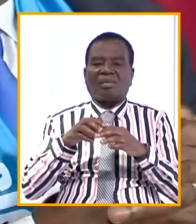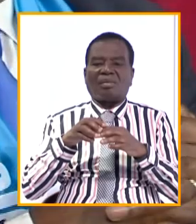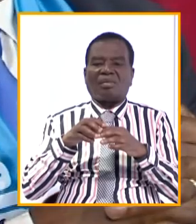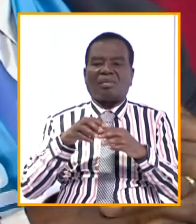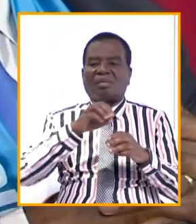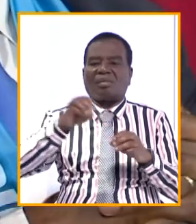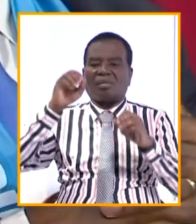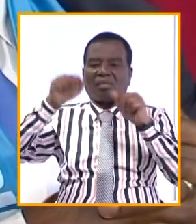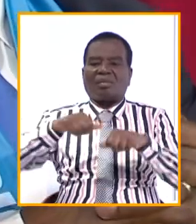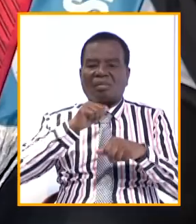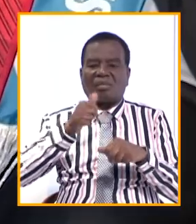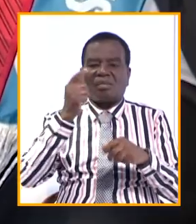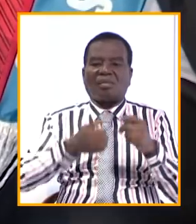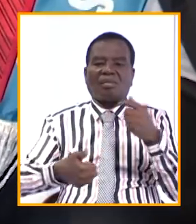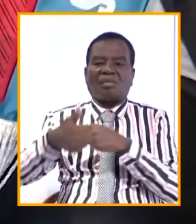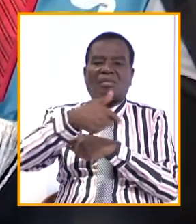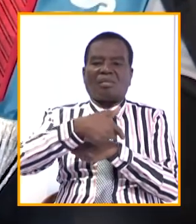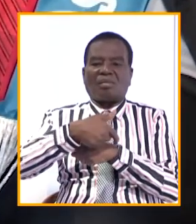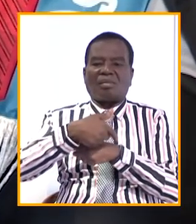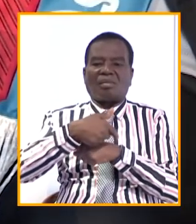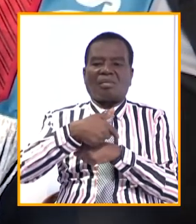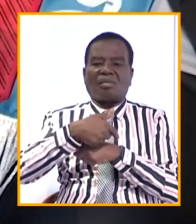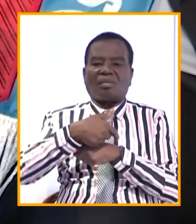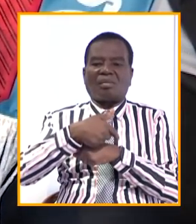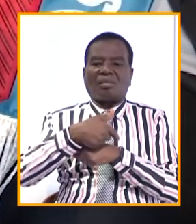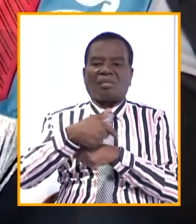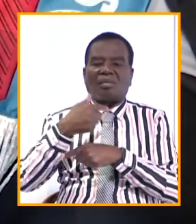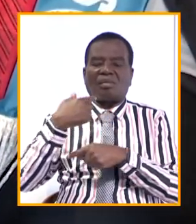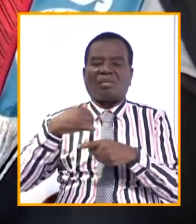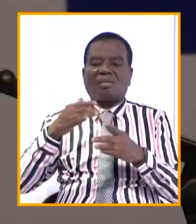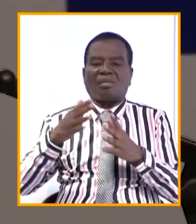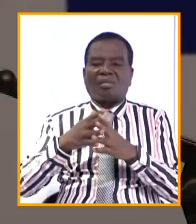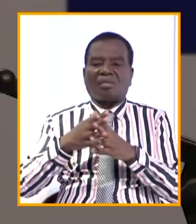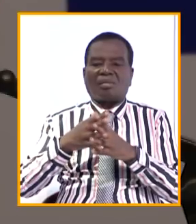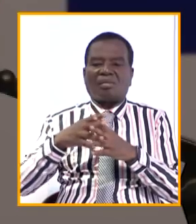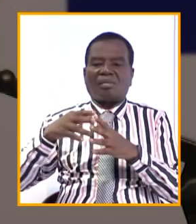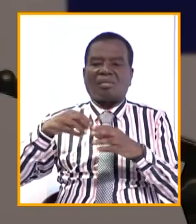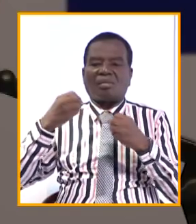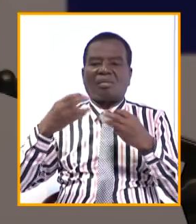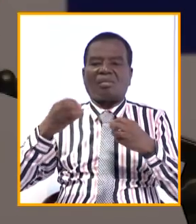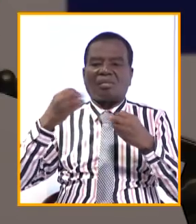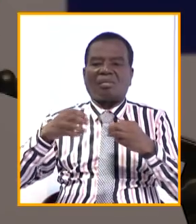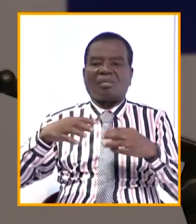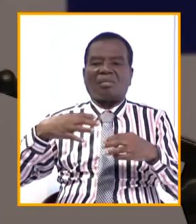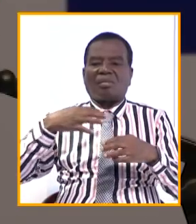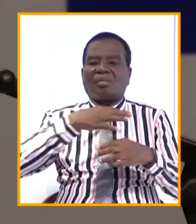On ne peut pas, pour chaque choix, venir se justifier. Quand il y a beaucoup de